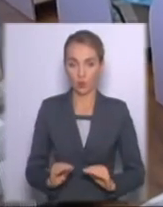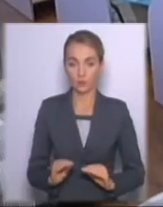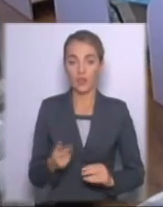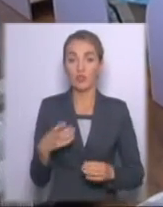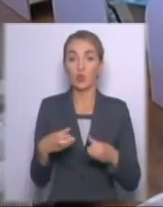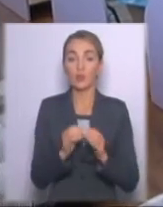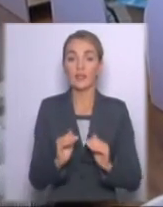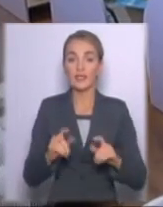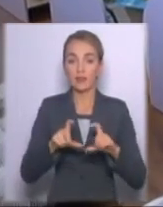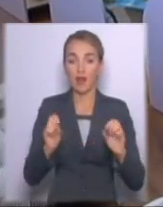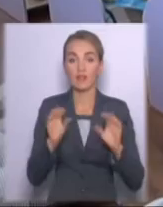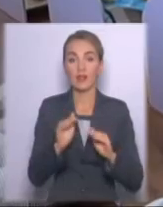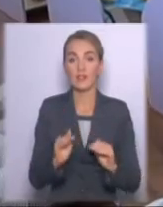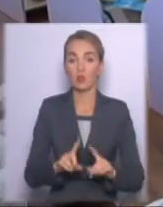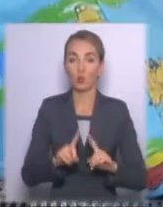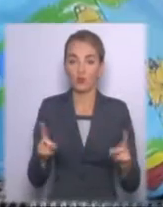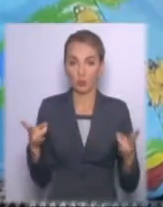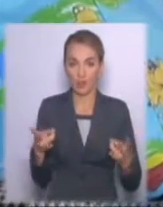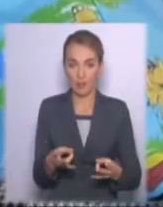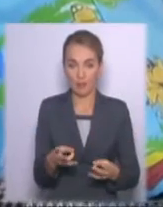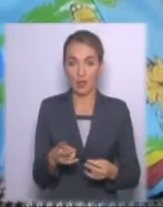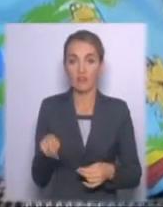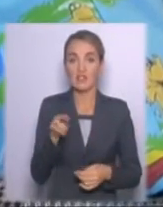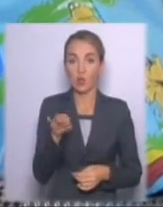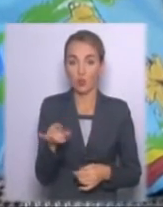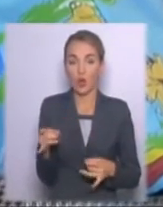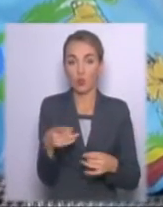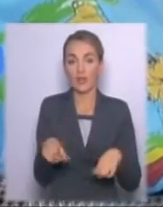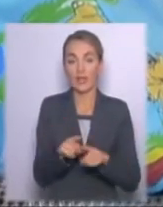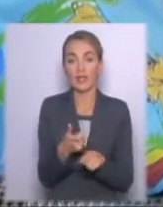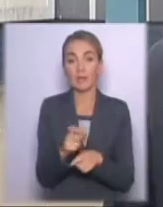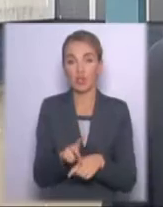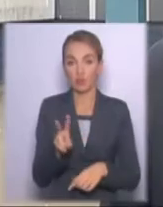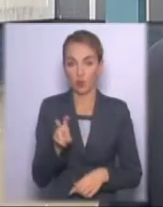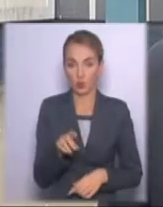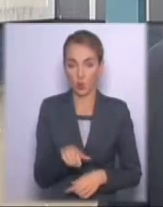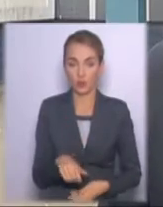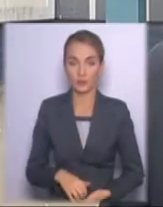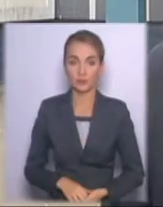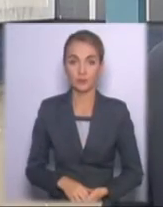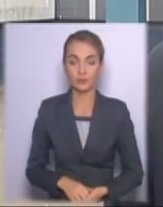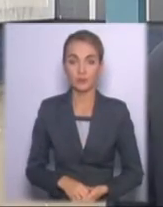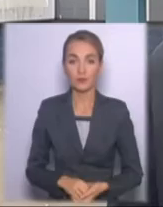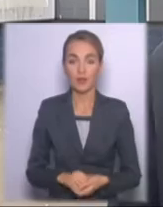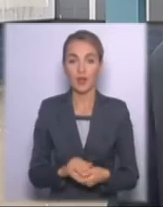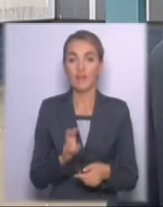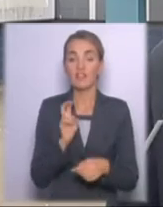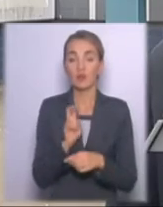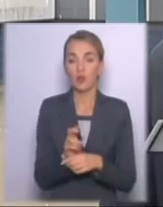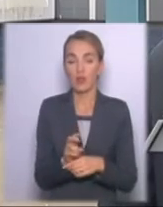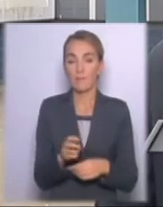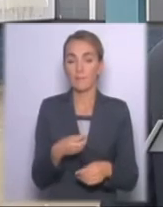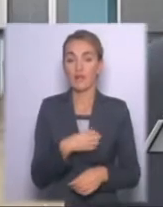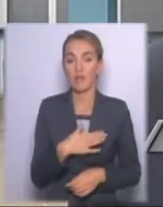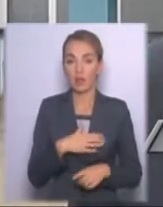групи дитсадка віддали дітям з особливими потребами. У Деснянському районі таких більше 200. Відвідування приватних установ